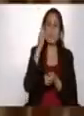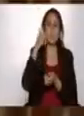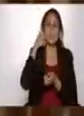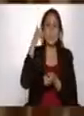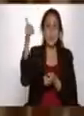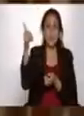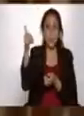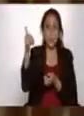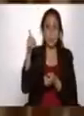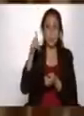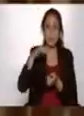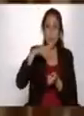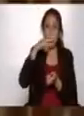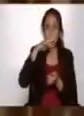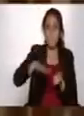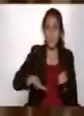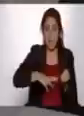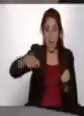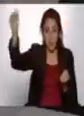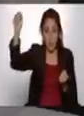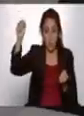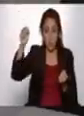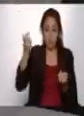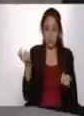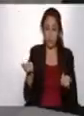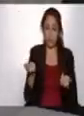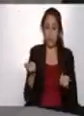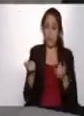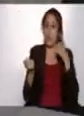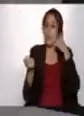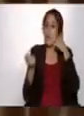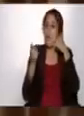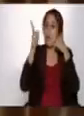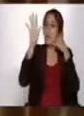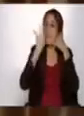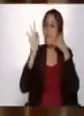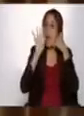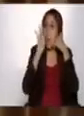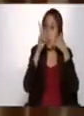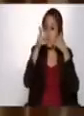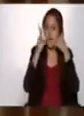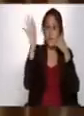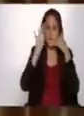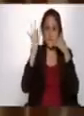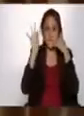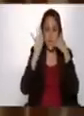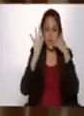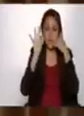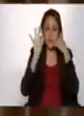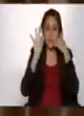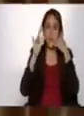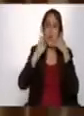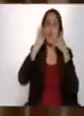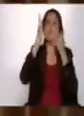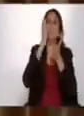جوزك خدها من غير ما يقول لي هيبقى فزع. قلت لها خلاص ماشي. بعد ما كلمته بقول له انت فين؟ قام بيقول لي انا في اجا وجايه اهو. قام